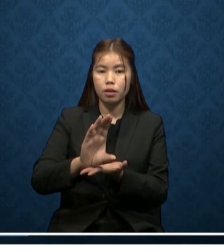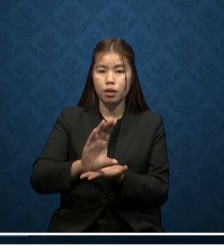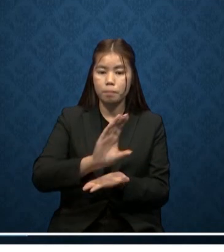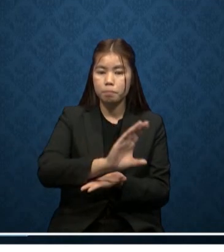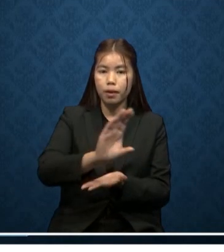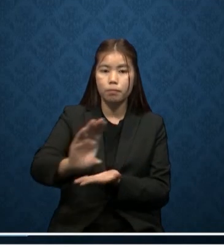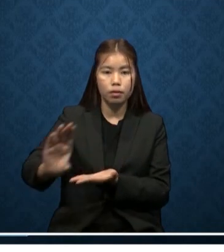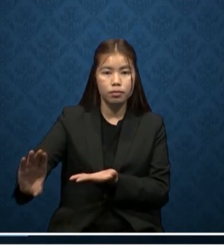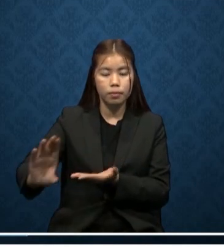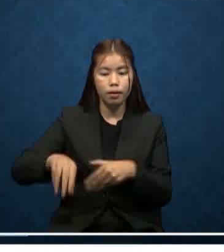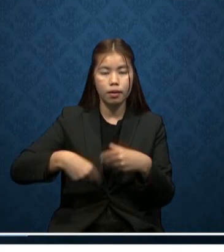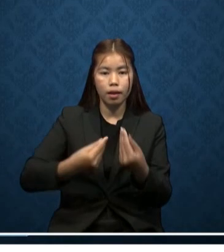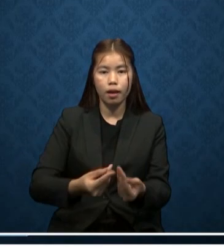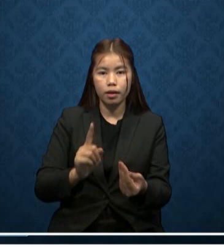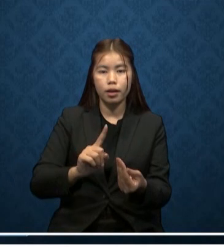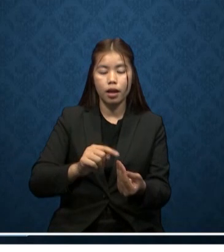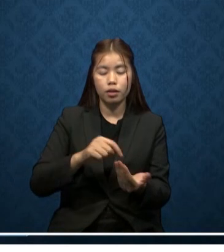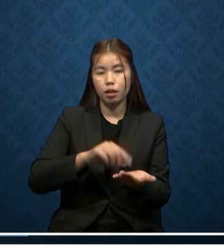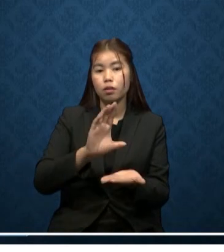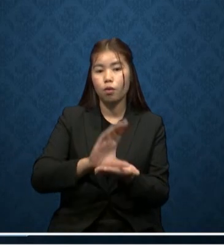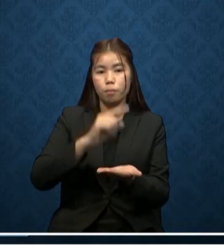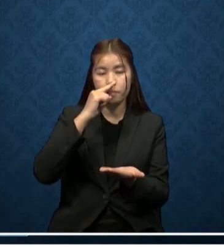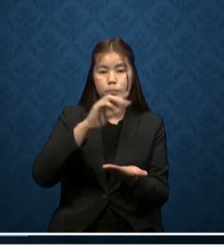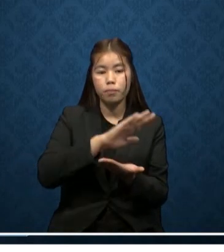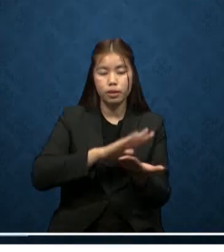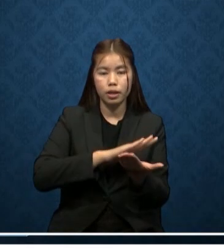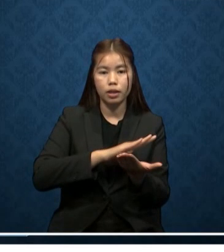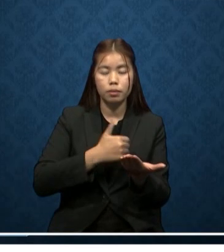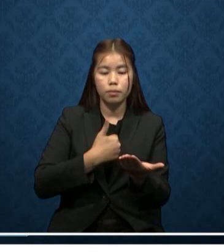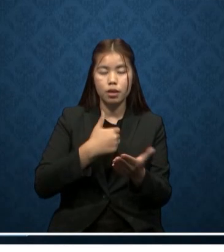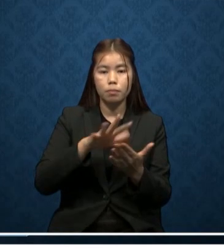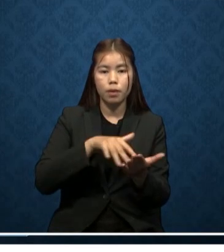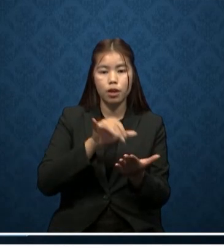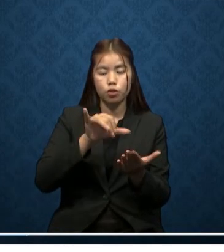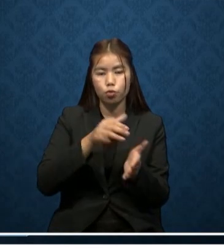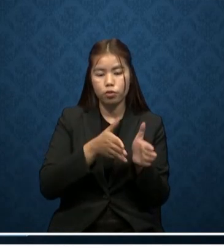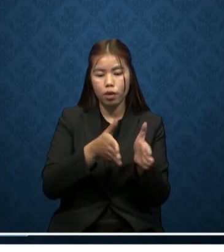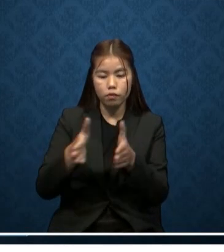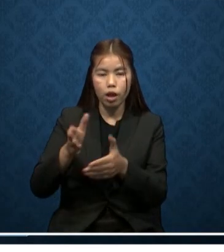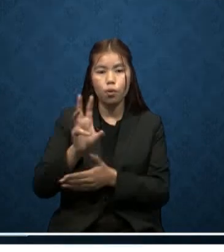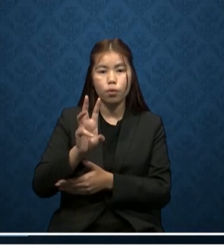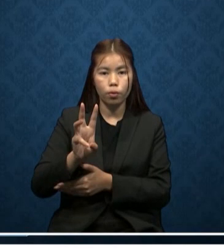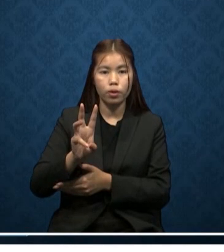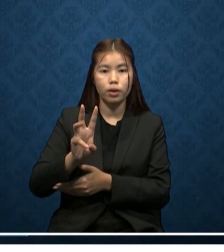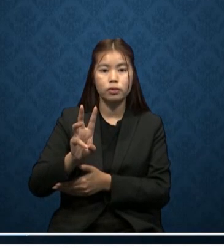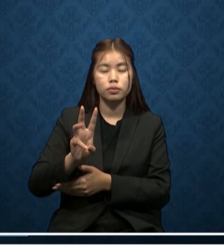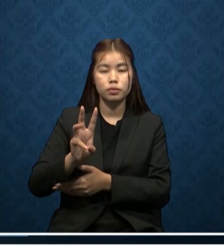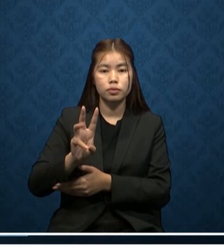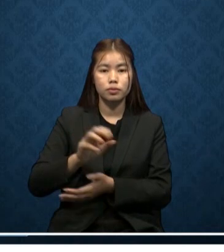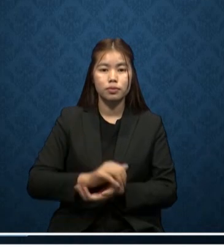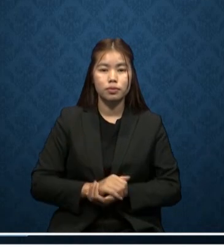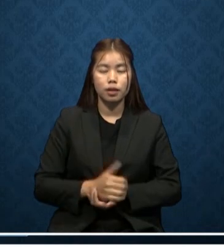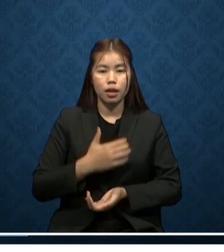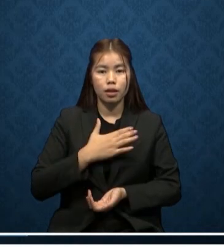ในกรอบงบประมาณของประเทศภายใต้ยุทธศาสตร์ 6ด้านกับ 1รายการซึ่งเรื่องนี้เนี่ย